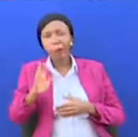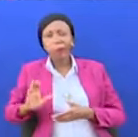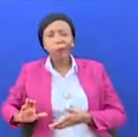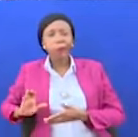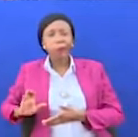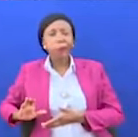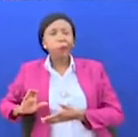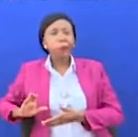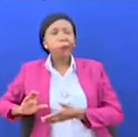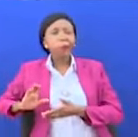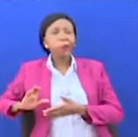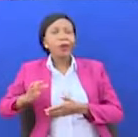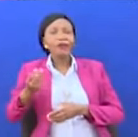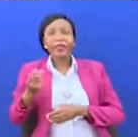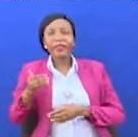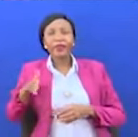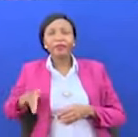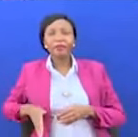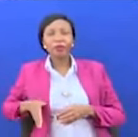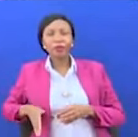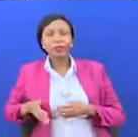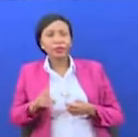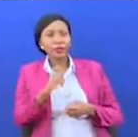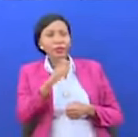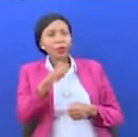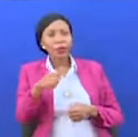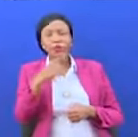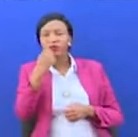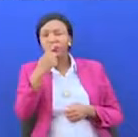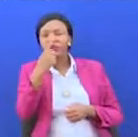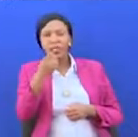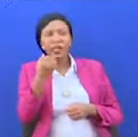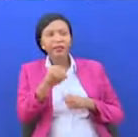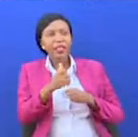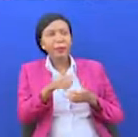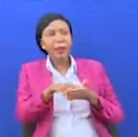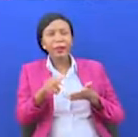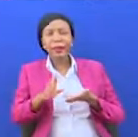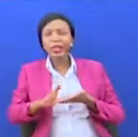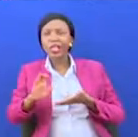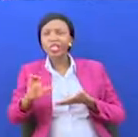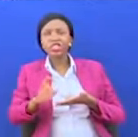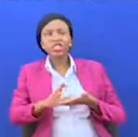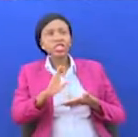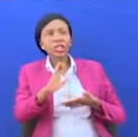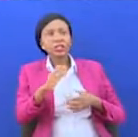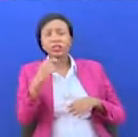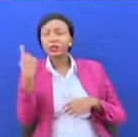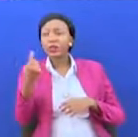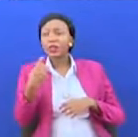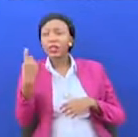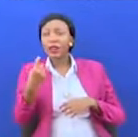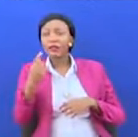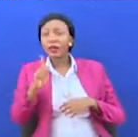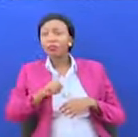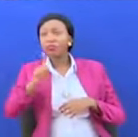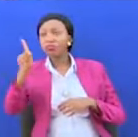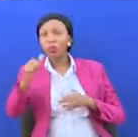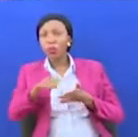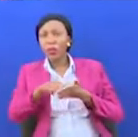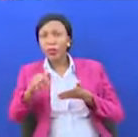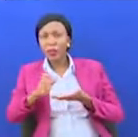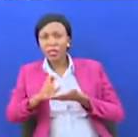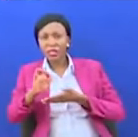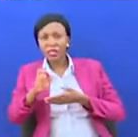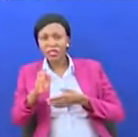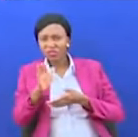mfukoni. Bado watu wanaona ni fahari kufanya malipo ya cash. Wakati kuna taifa ukienda ukitoa cash wanakuona wewe ni